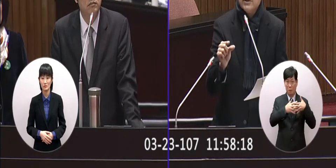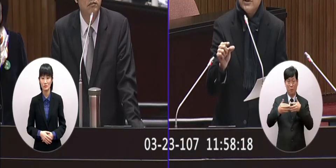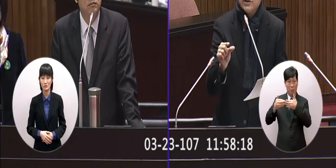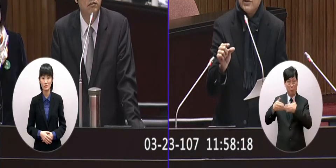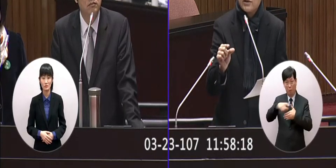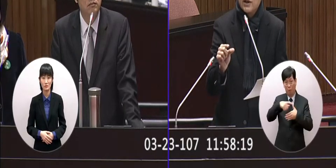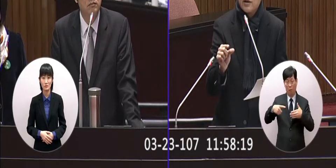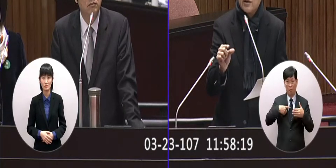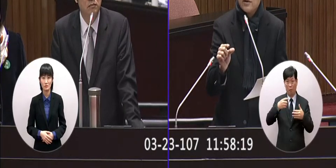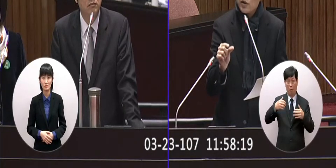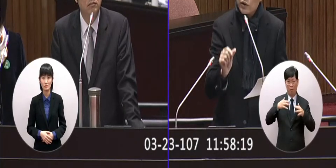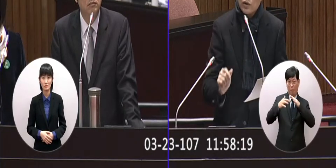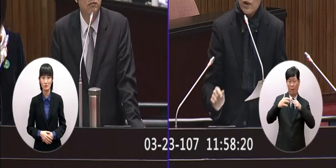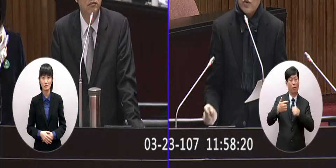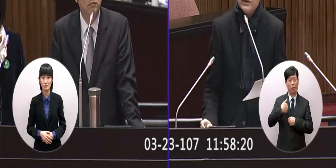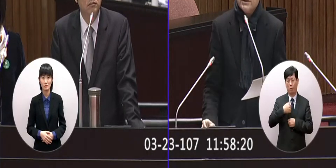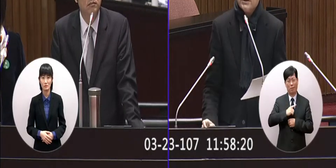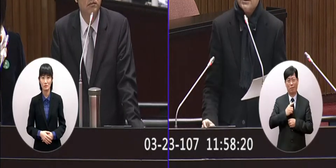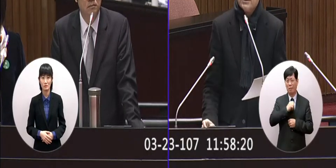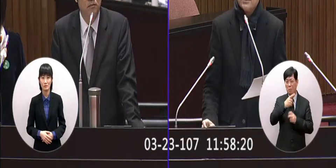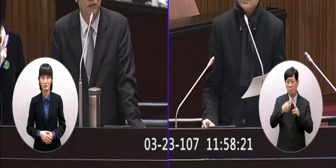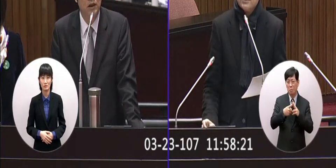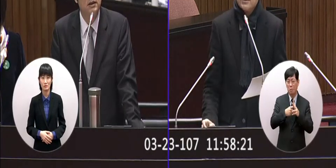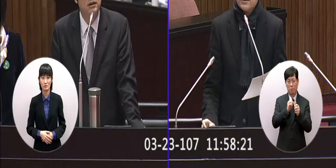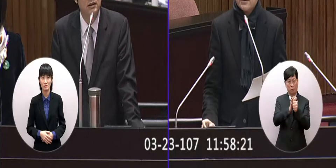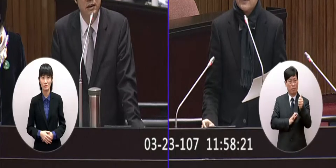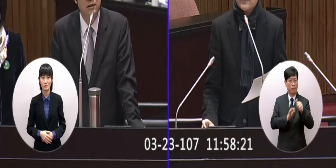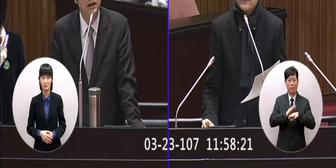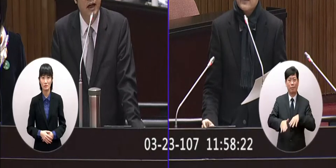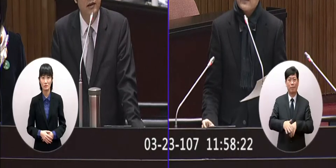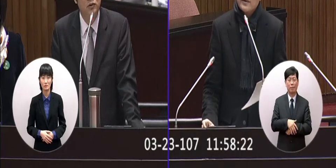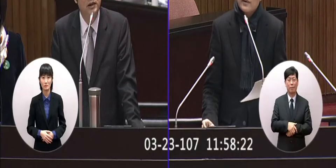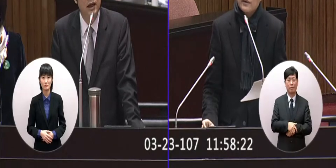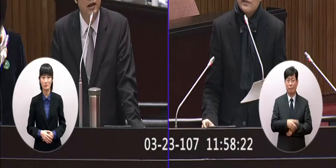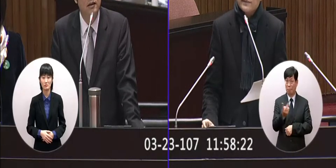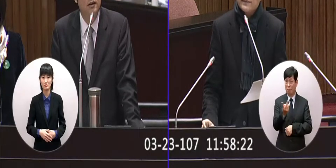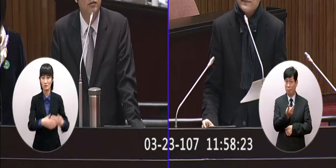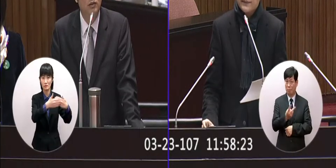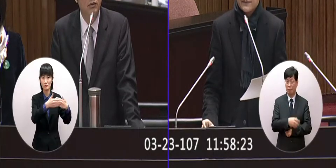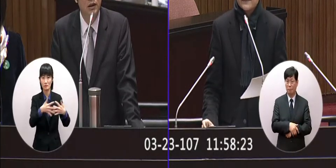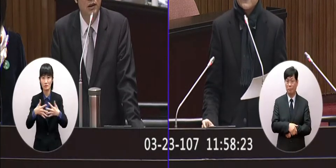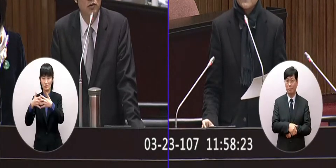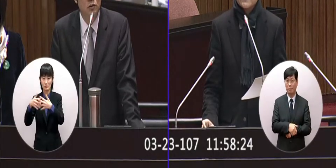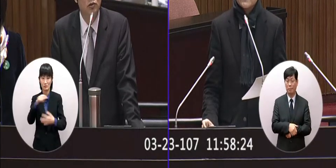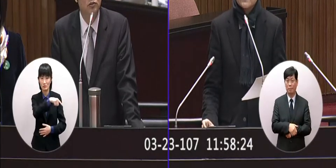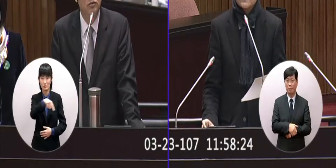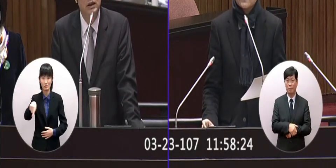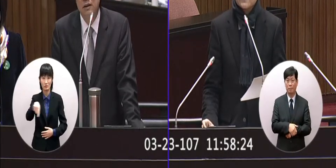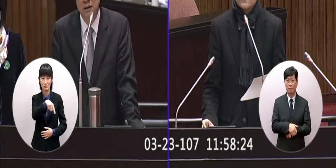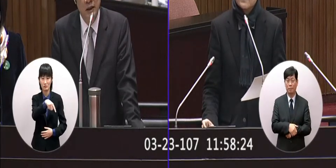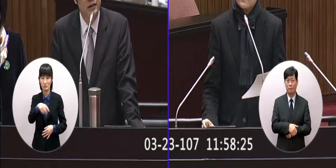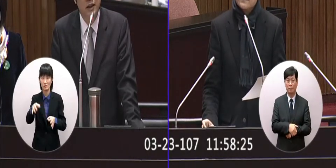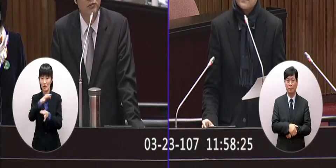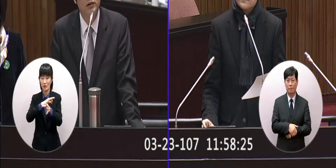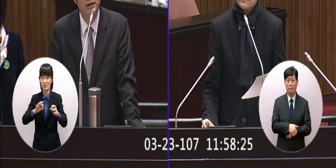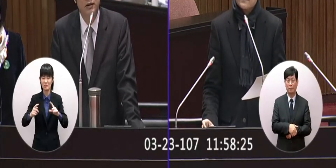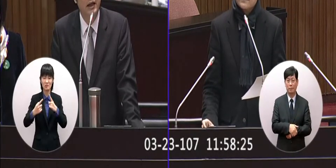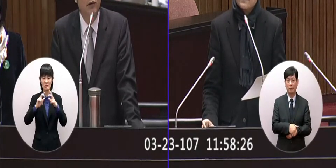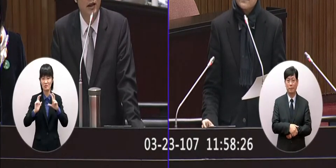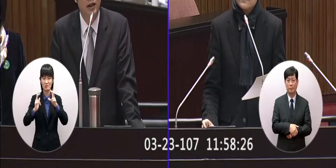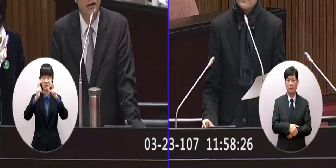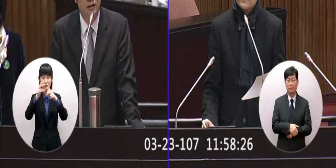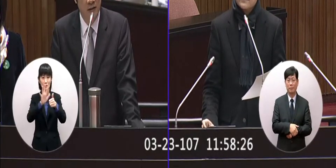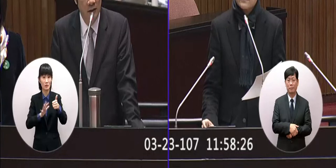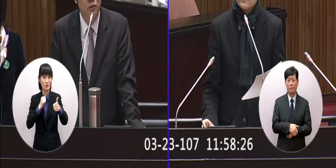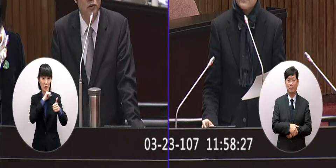湾经济体比较小，都会受到波及。 这两个国家贸易的冲突，影响的不会只